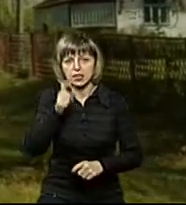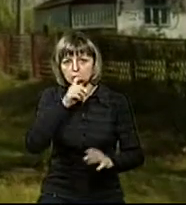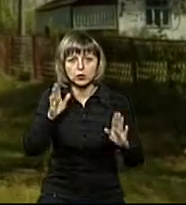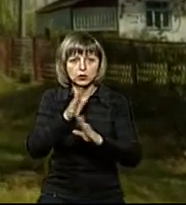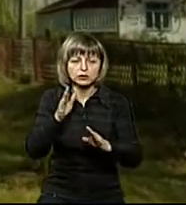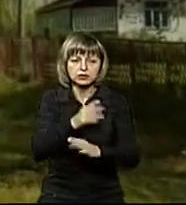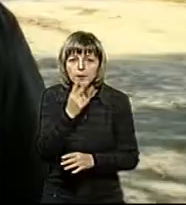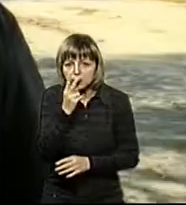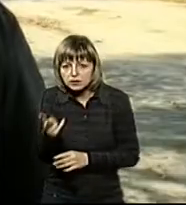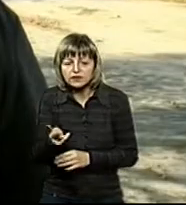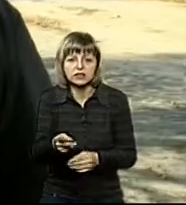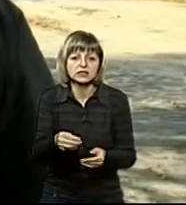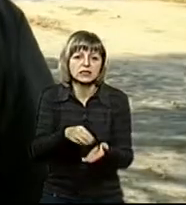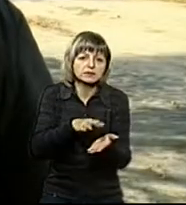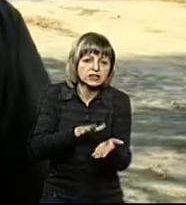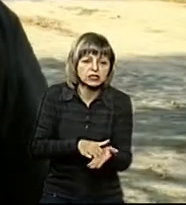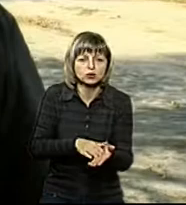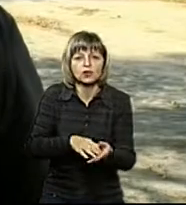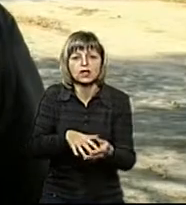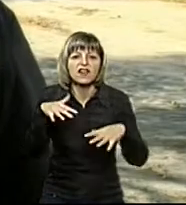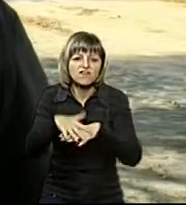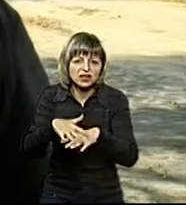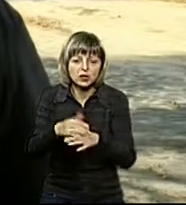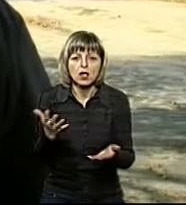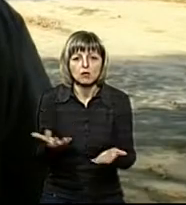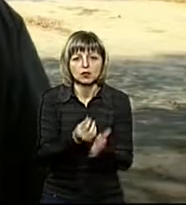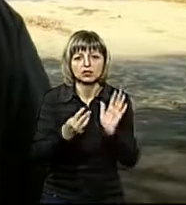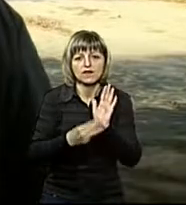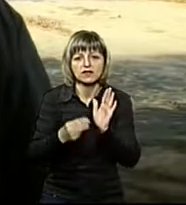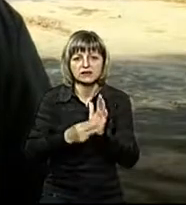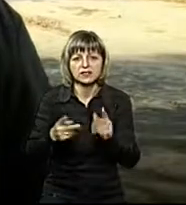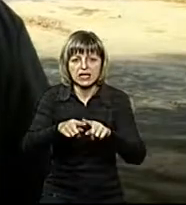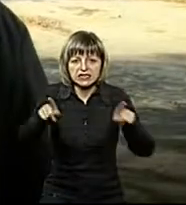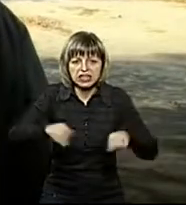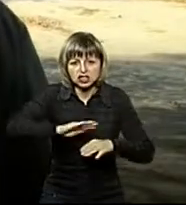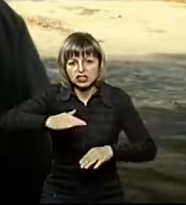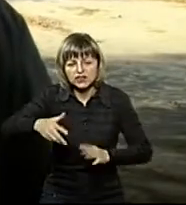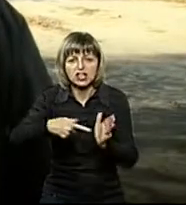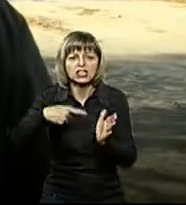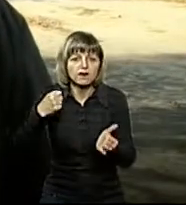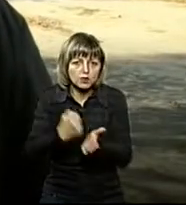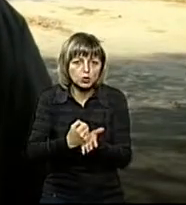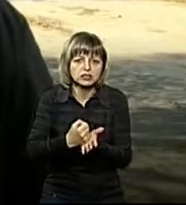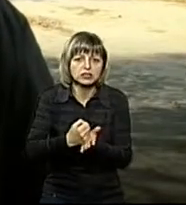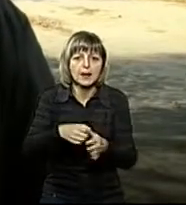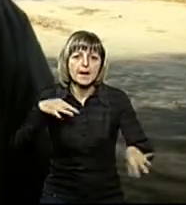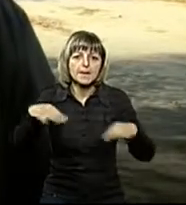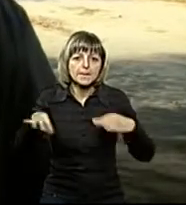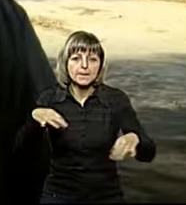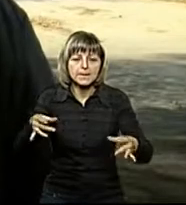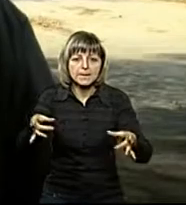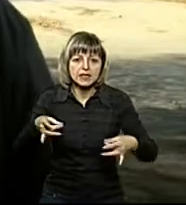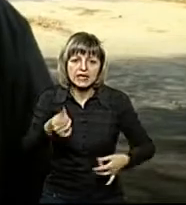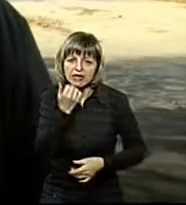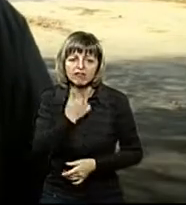подивилися, вирахували збитки, виходить, до 80 шиферин, гвозді, там, лати, пленка. То